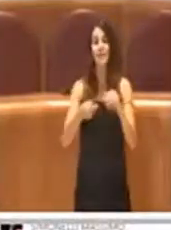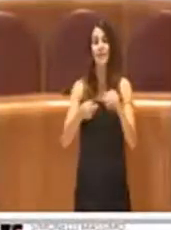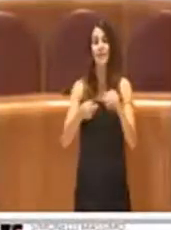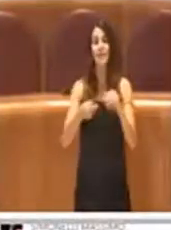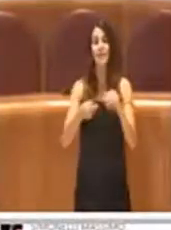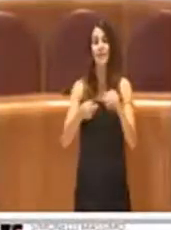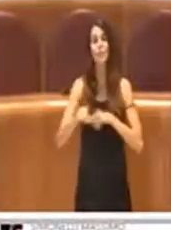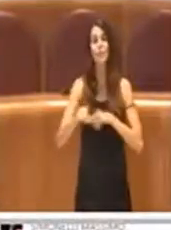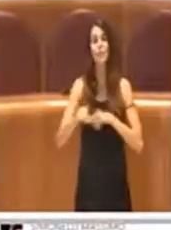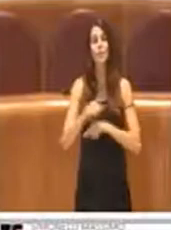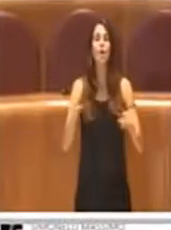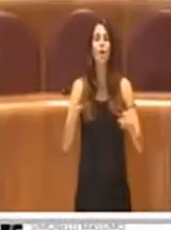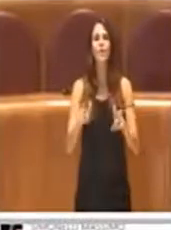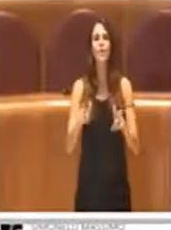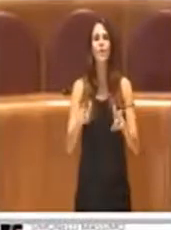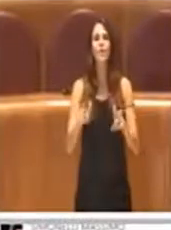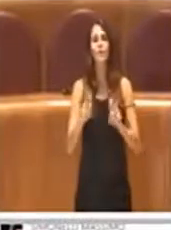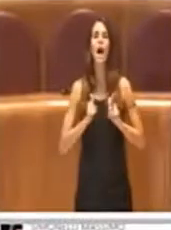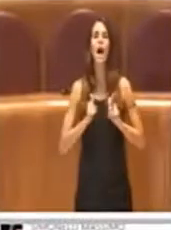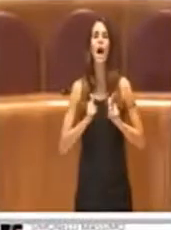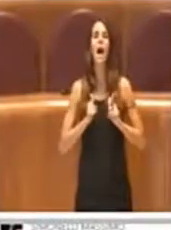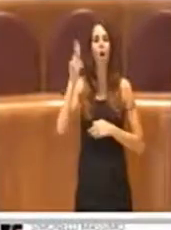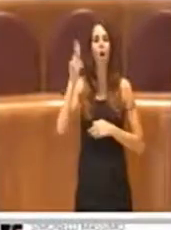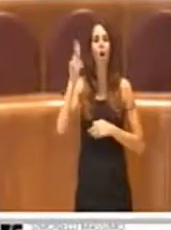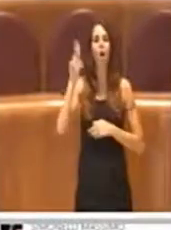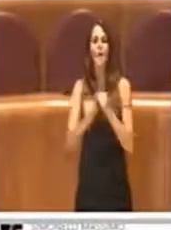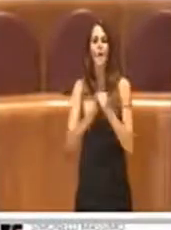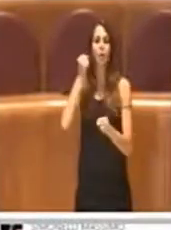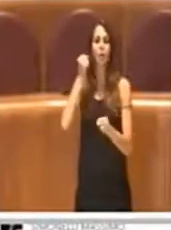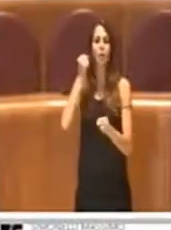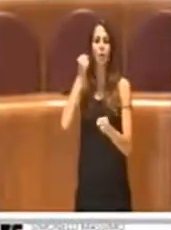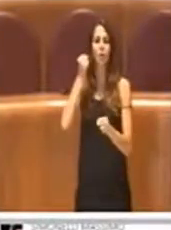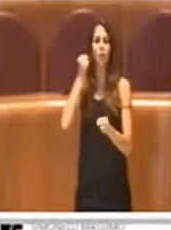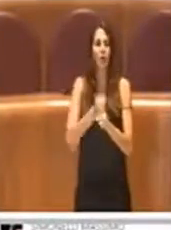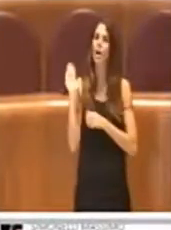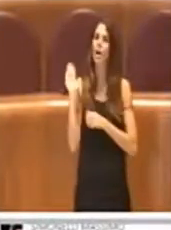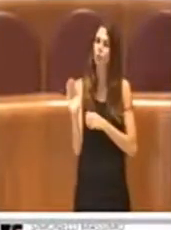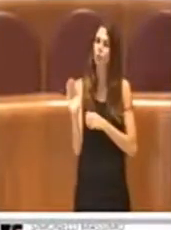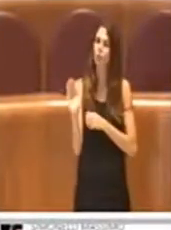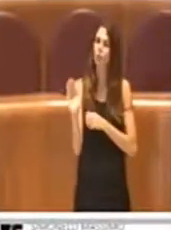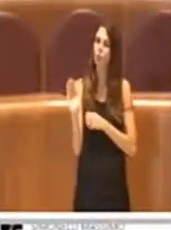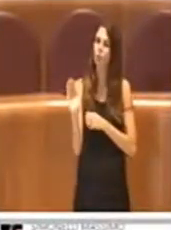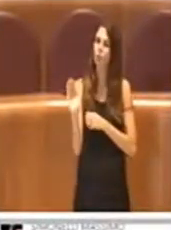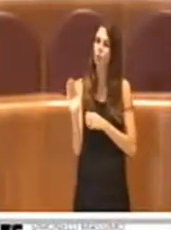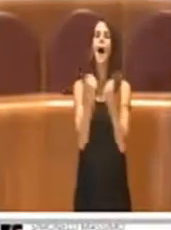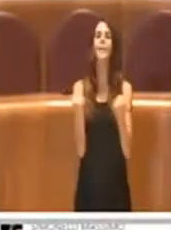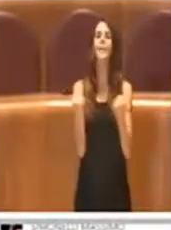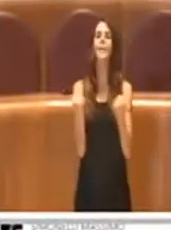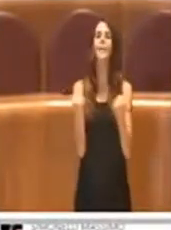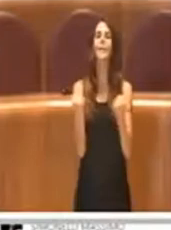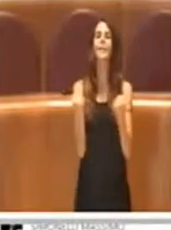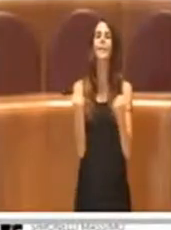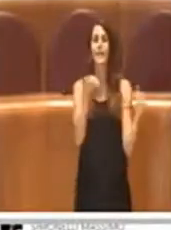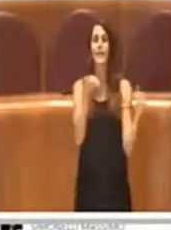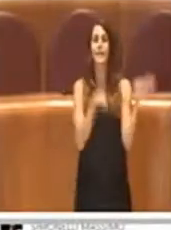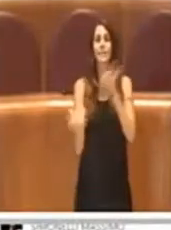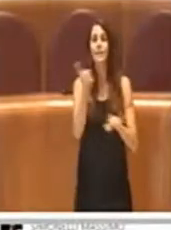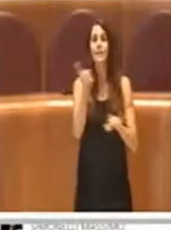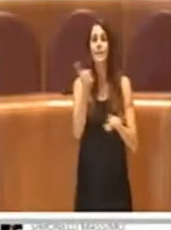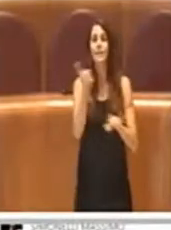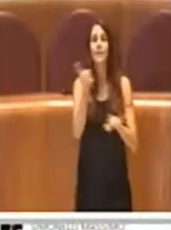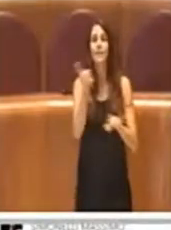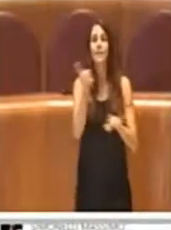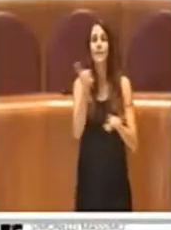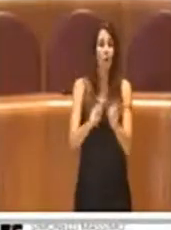conoscenza storica e quotidiana, costante di quello che è l'attività dello spettacolo viaggiante in sé e quindi